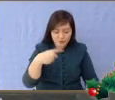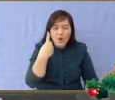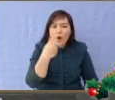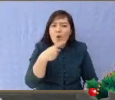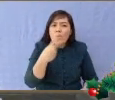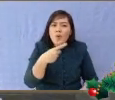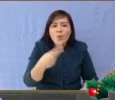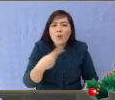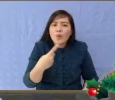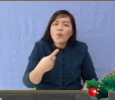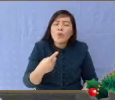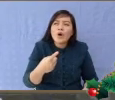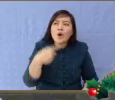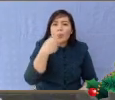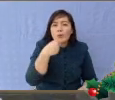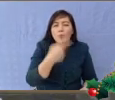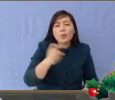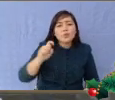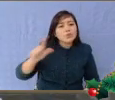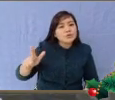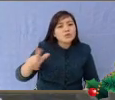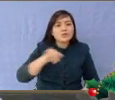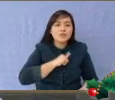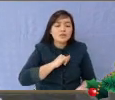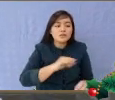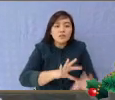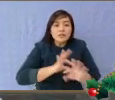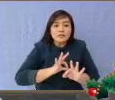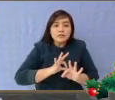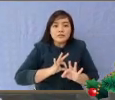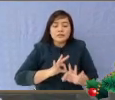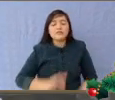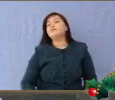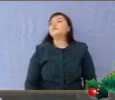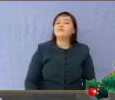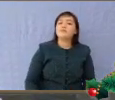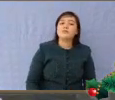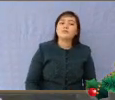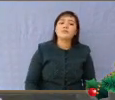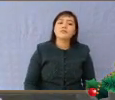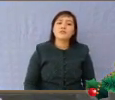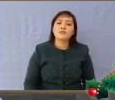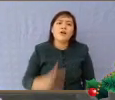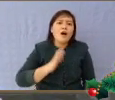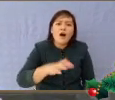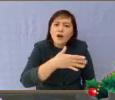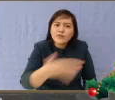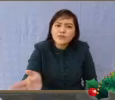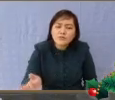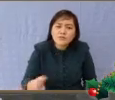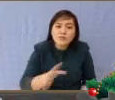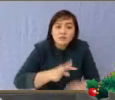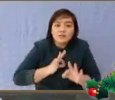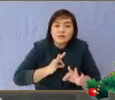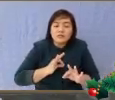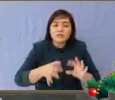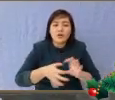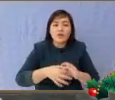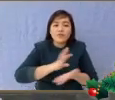Katakot-takot ba yung COVID-19? Katakot-takot ba yung problem? Katakot-takot ba yung